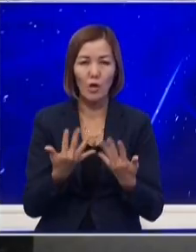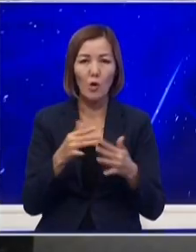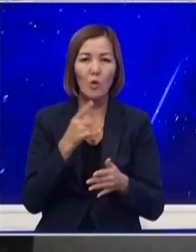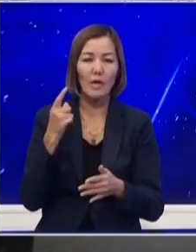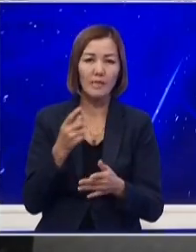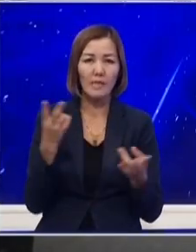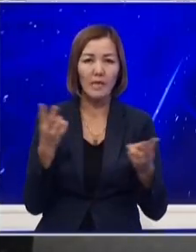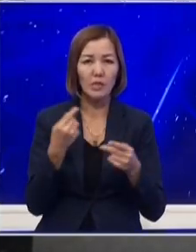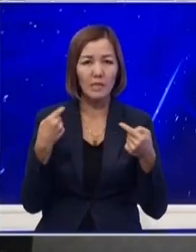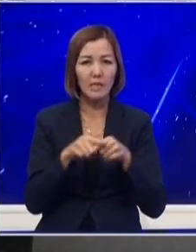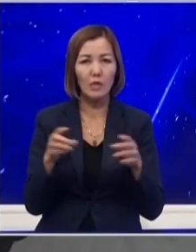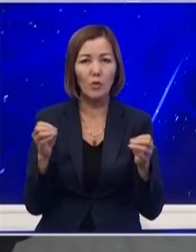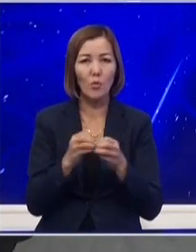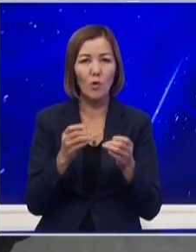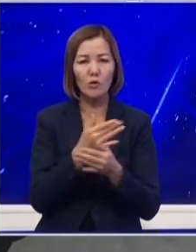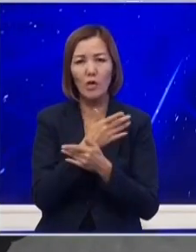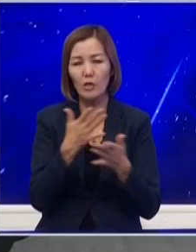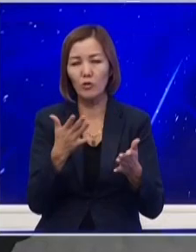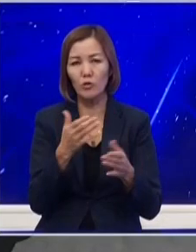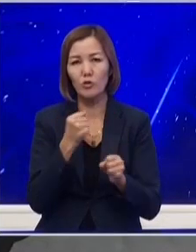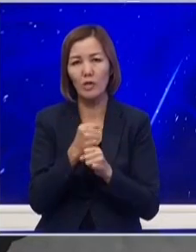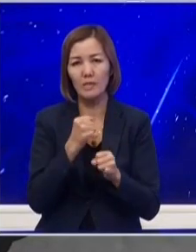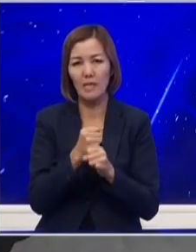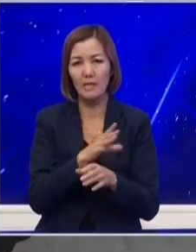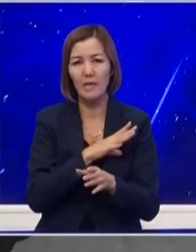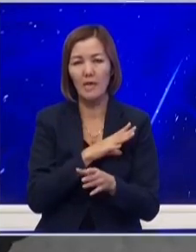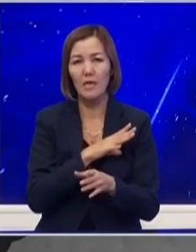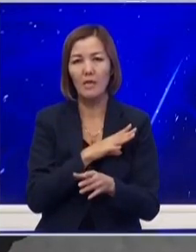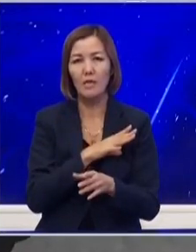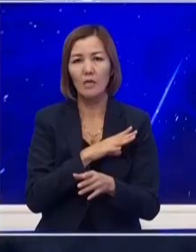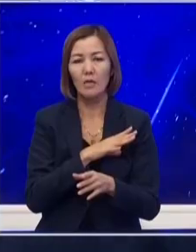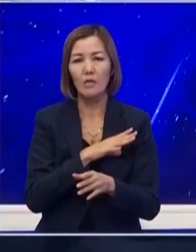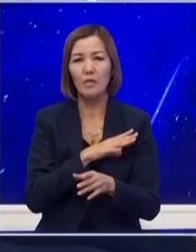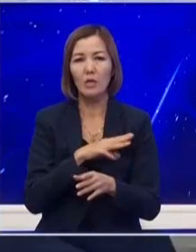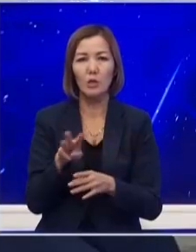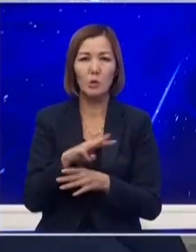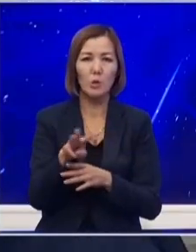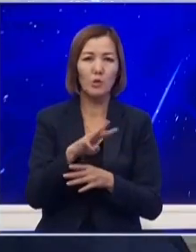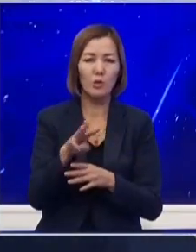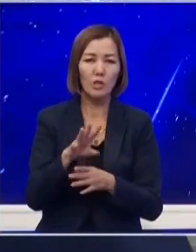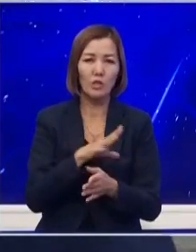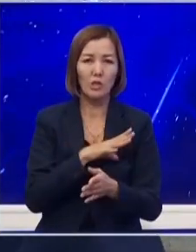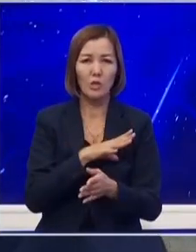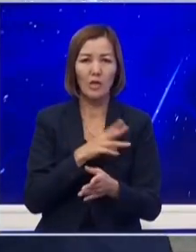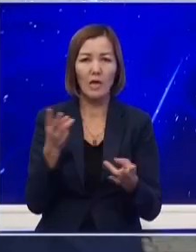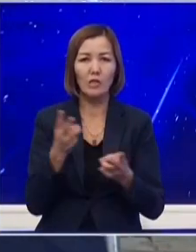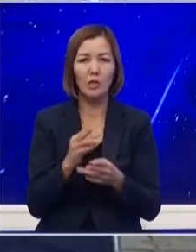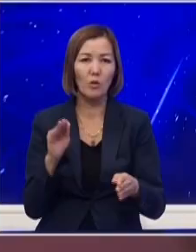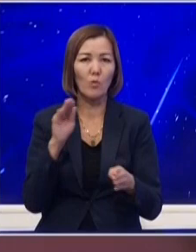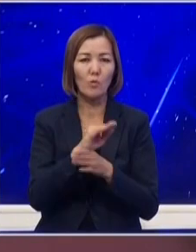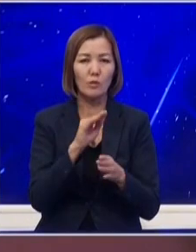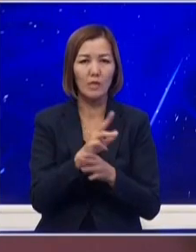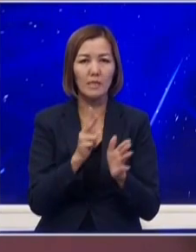шаруашылығына қажетті техниканың 10-ға жуық түрін шығарады. Негізгісі сұйықтық шашқыш құрал. Оған қажетті қосалқы